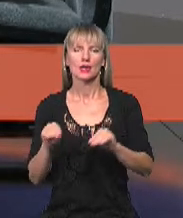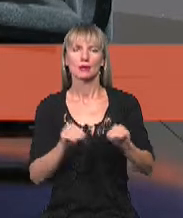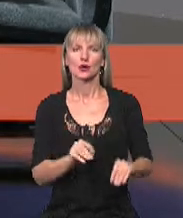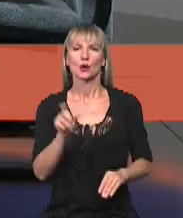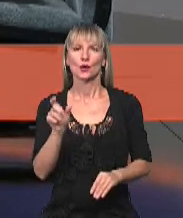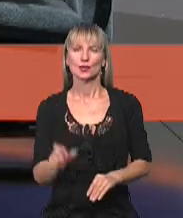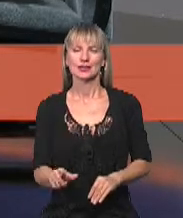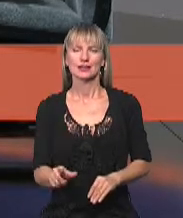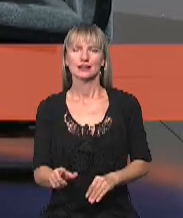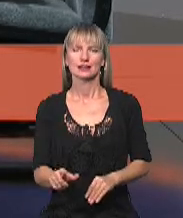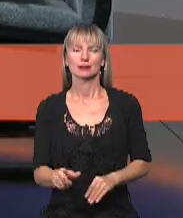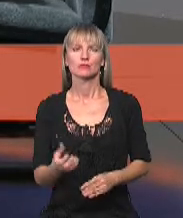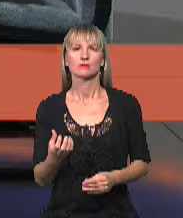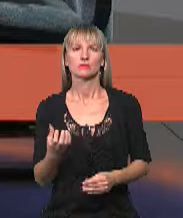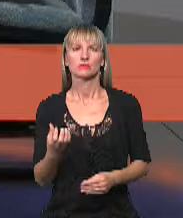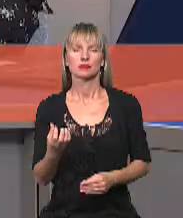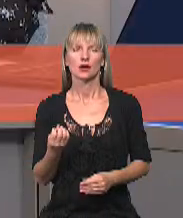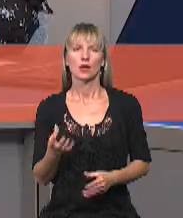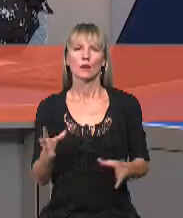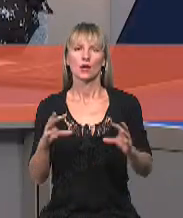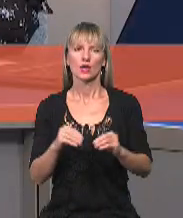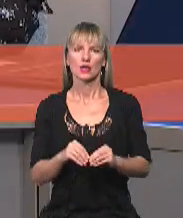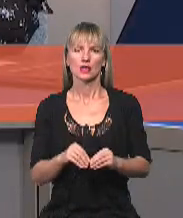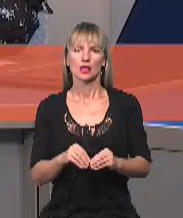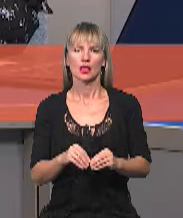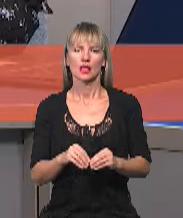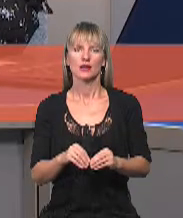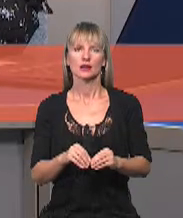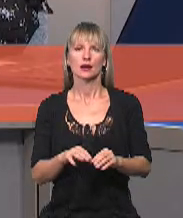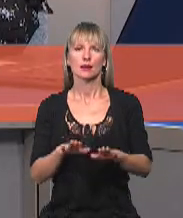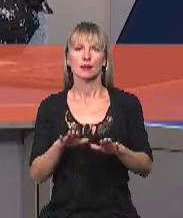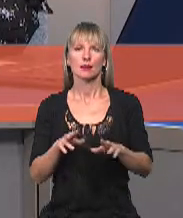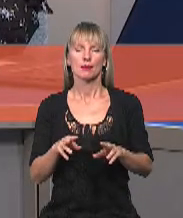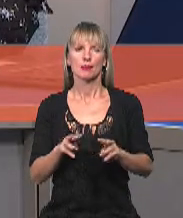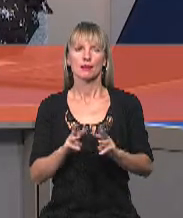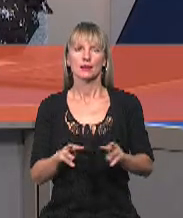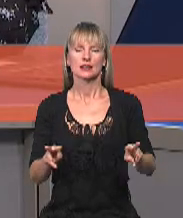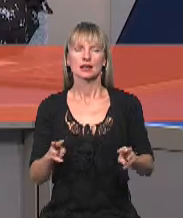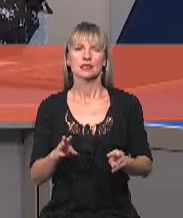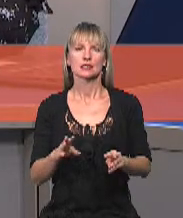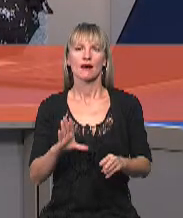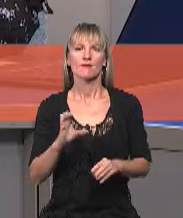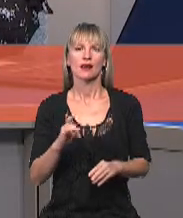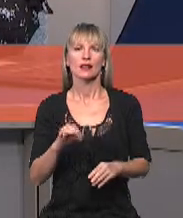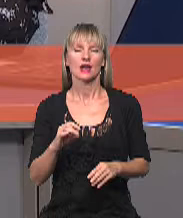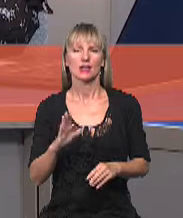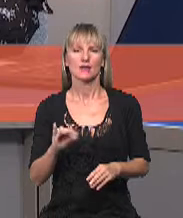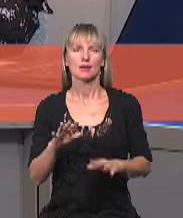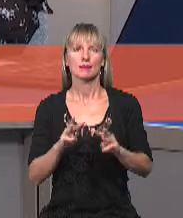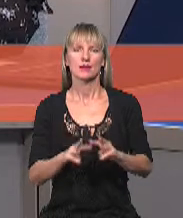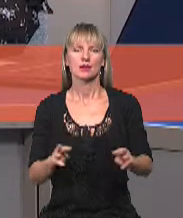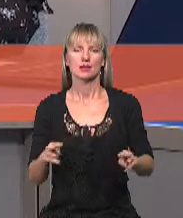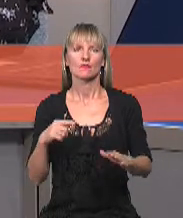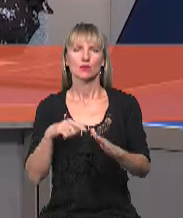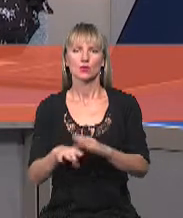внутрішньопереміщених осіб. Зокрема, поєднання Міністерства ветеранів і Міністерства тимчасово окупованих територій. Я хочу,